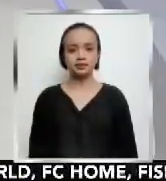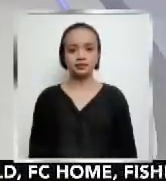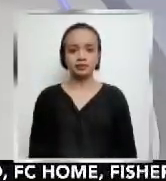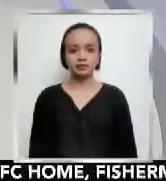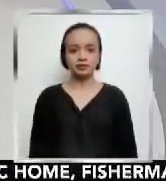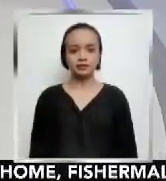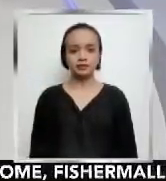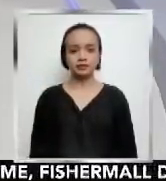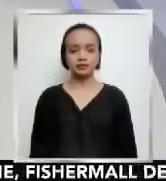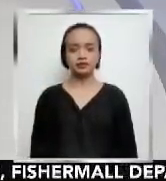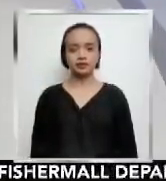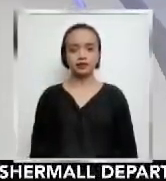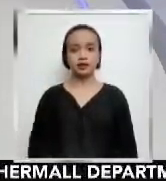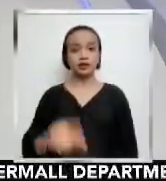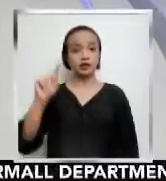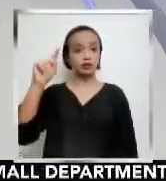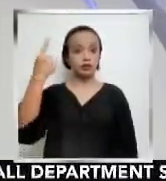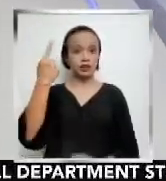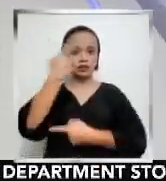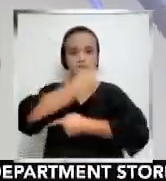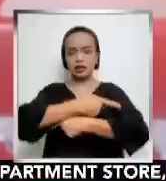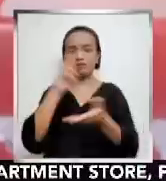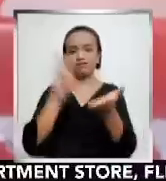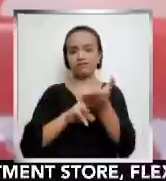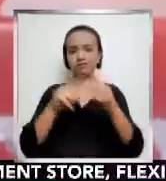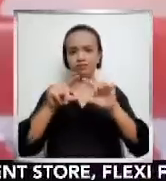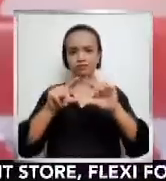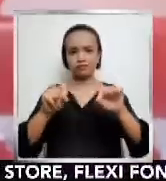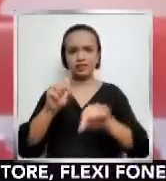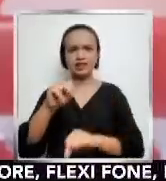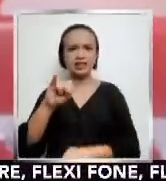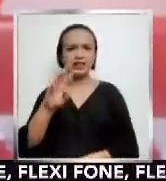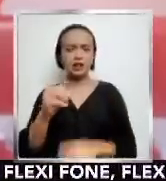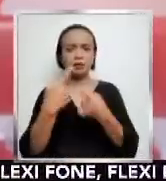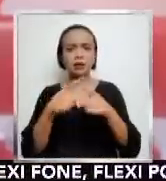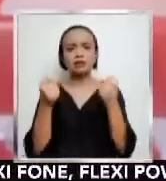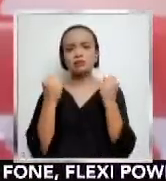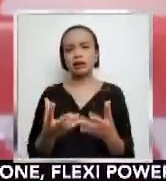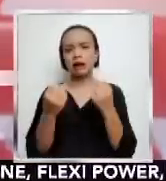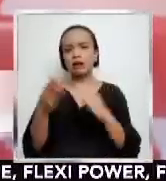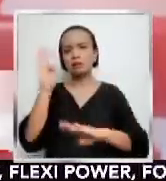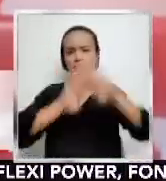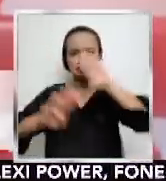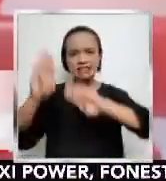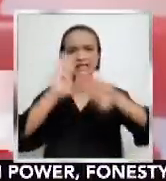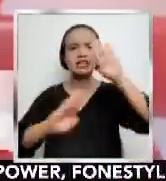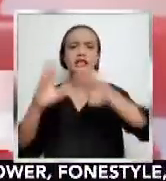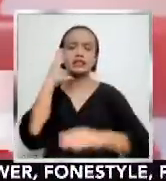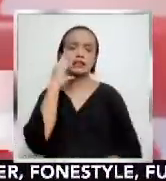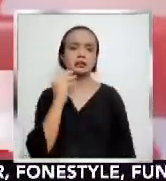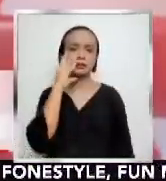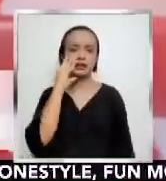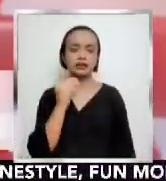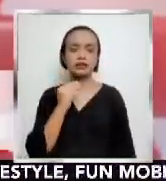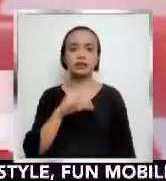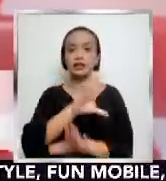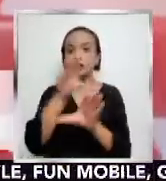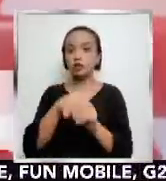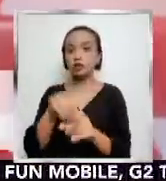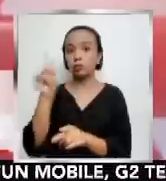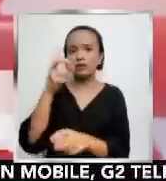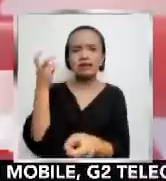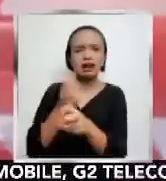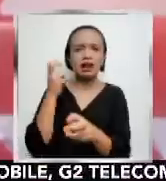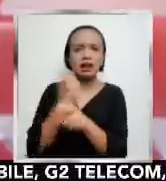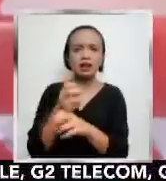Unang araw ng SIM registration pero kabi-kabilang aberya na ang naranasan ng ilang subscriber. Kabilang ang hirap sa